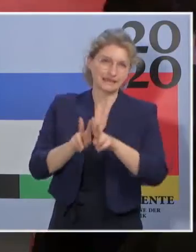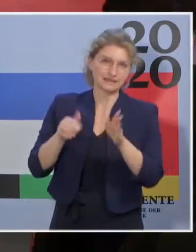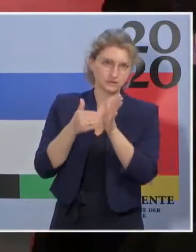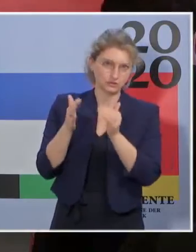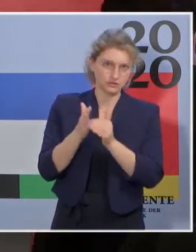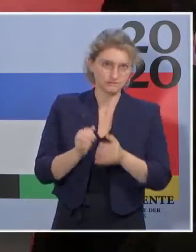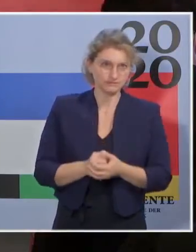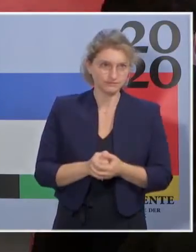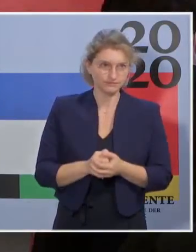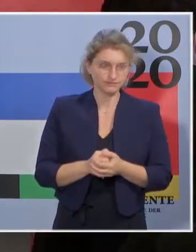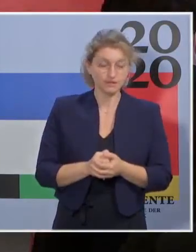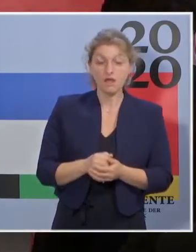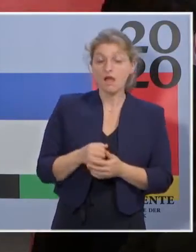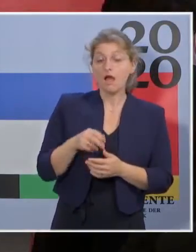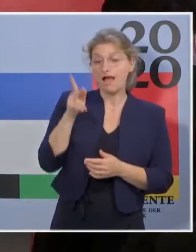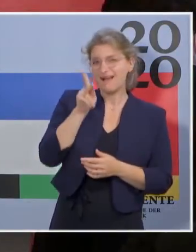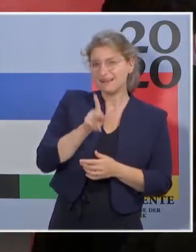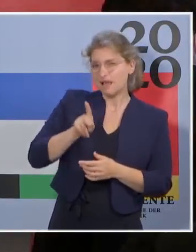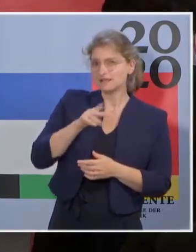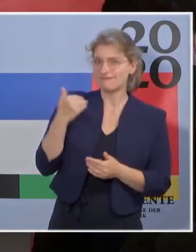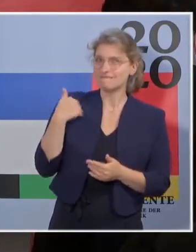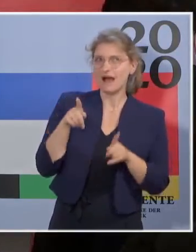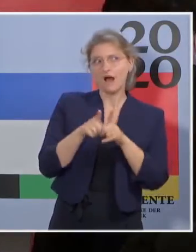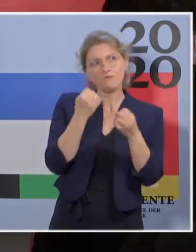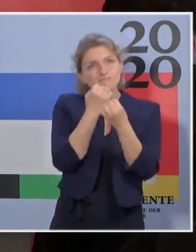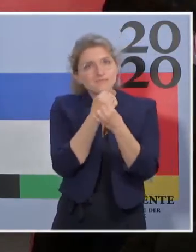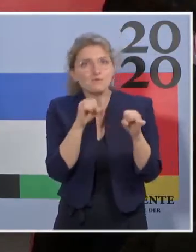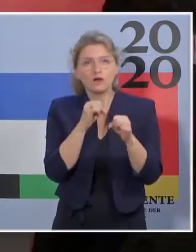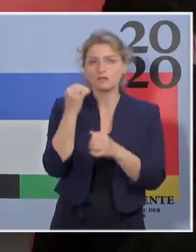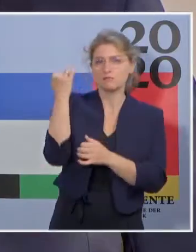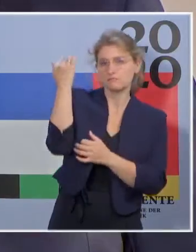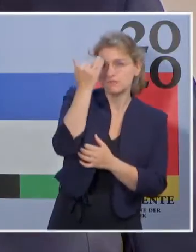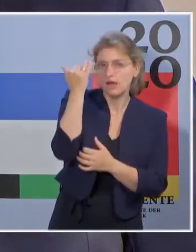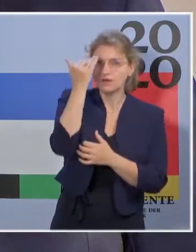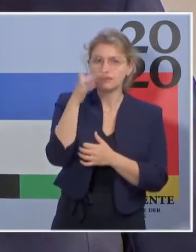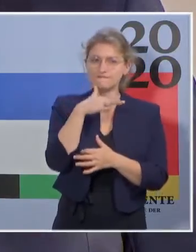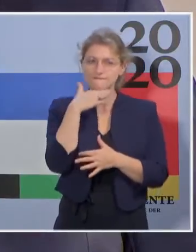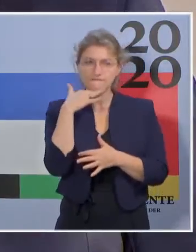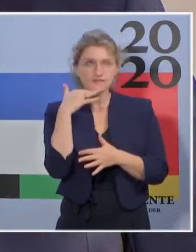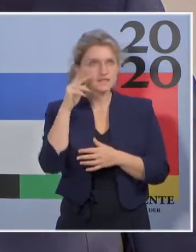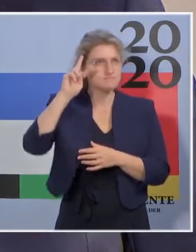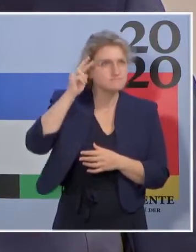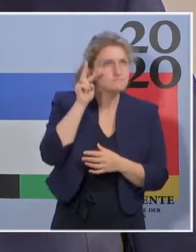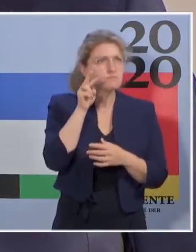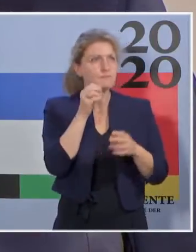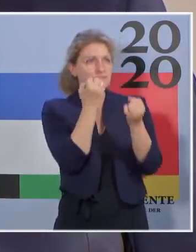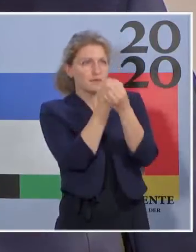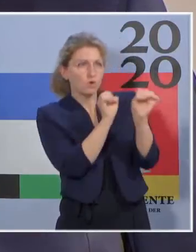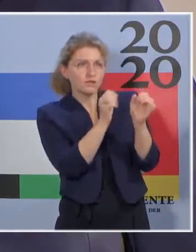ein ganz bedeutender Demokratietheoretiker war, der sich ernsthaft mit den Möglichkeiten der Demokratie auseinandergesetzt hat, und zwar in einer